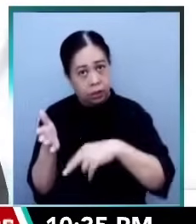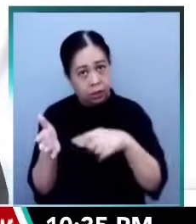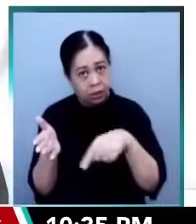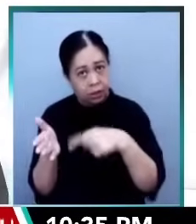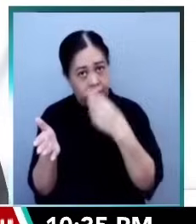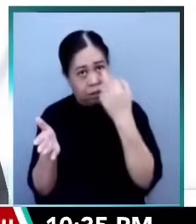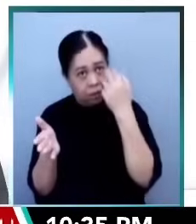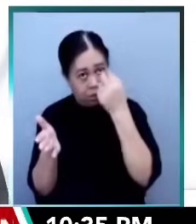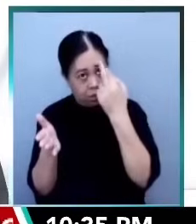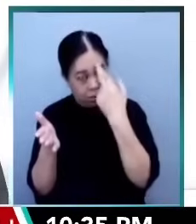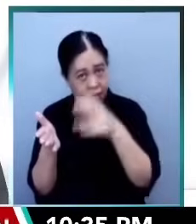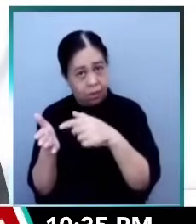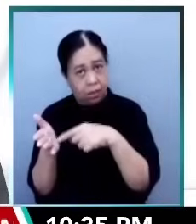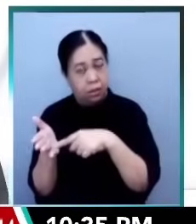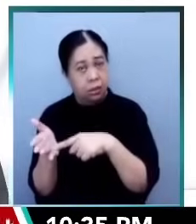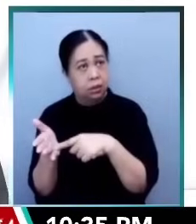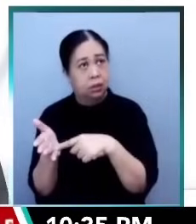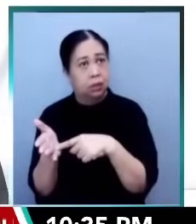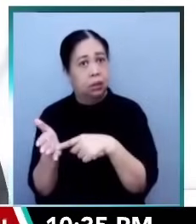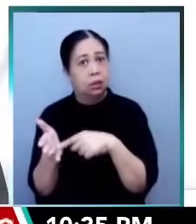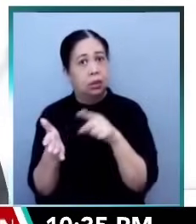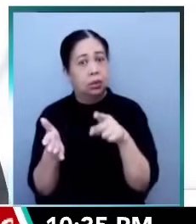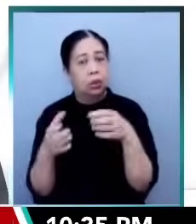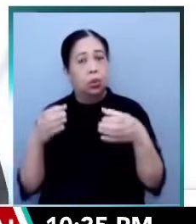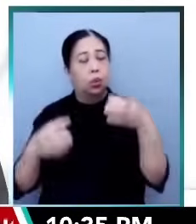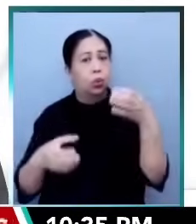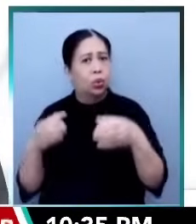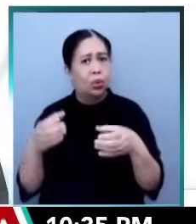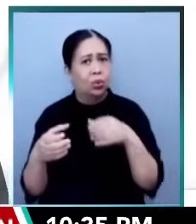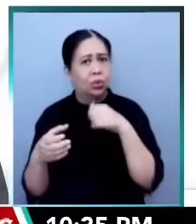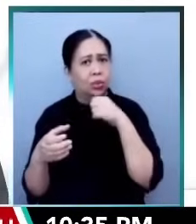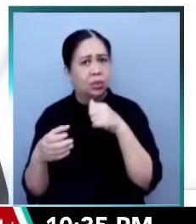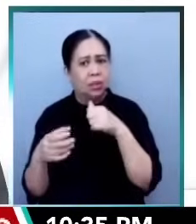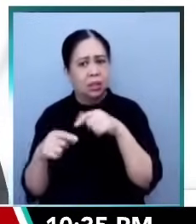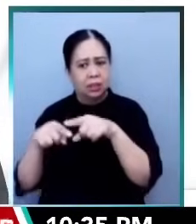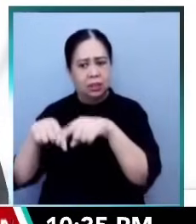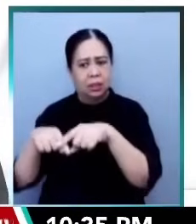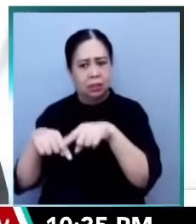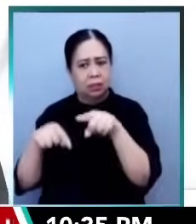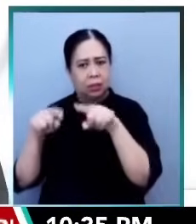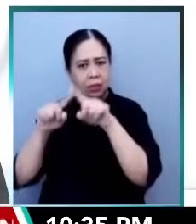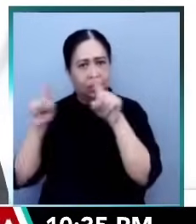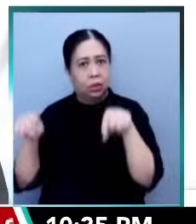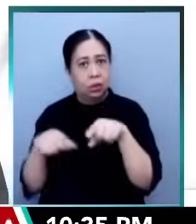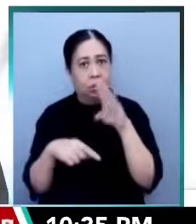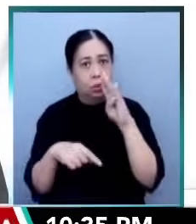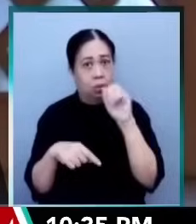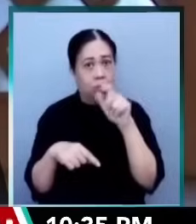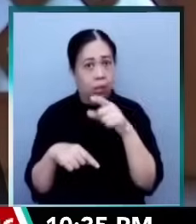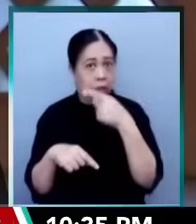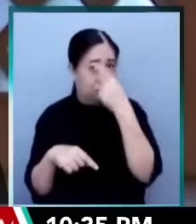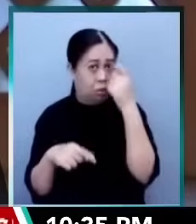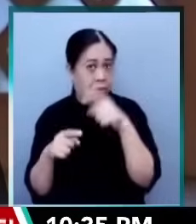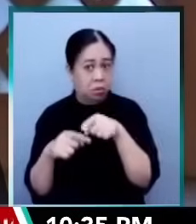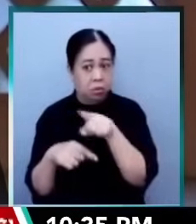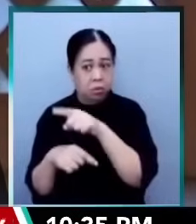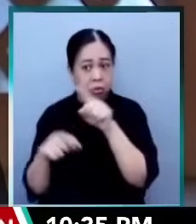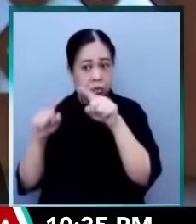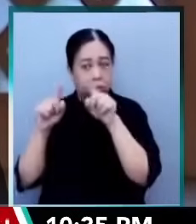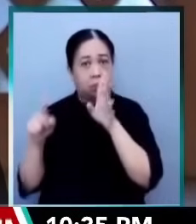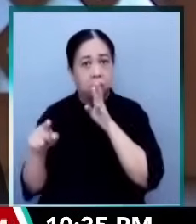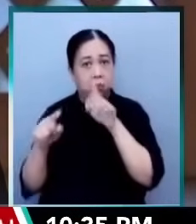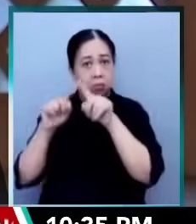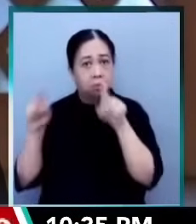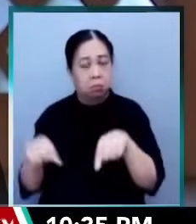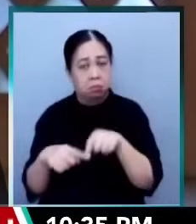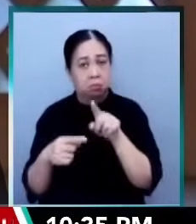na the court did not resolve the bail application of the accused on the basis of the recantation. Isa sa mga pinasalamatan ni De